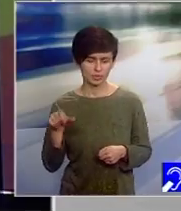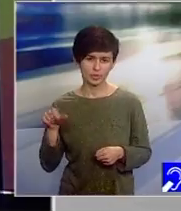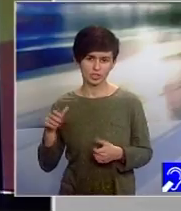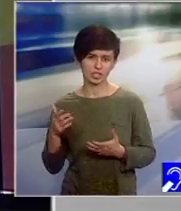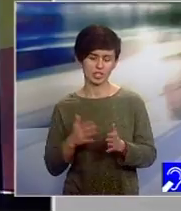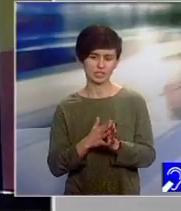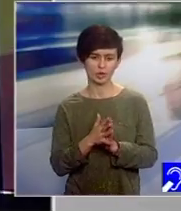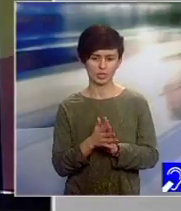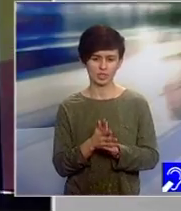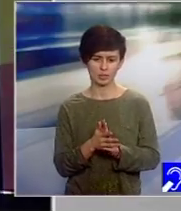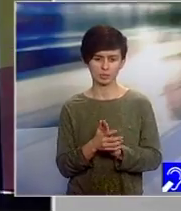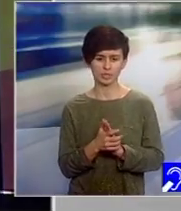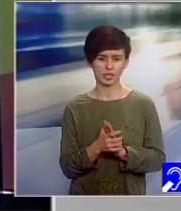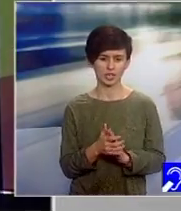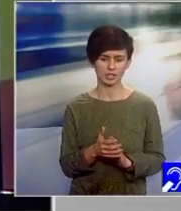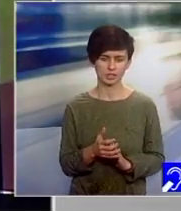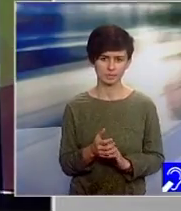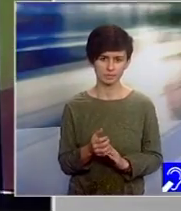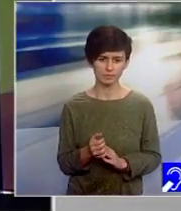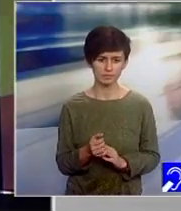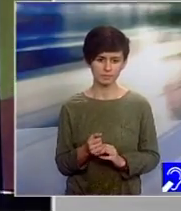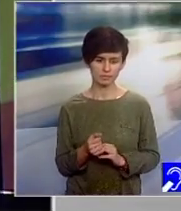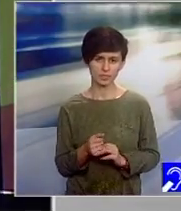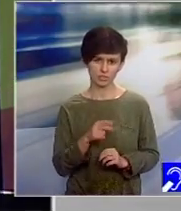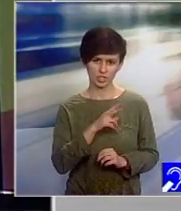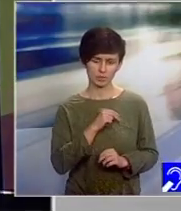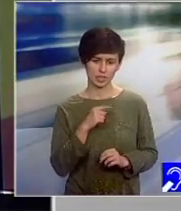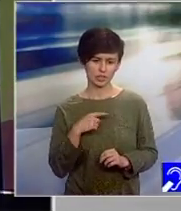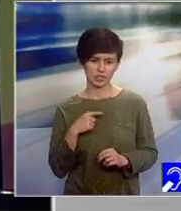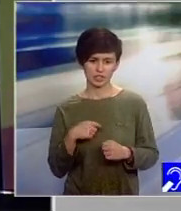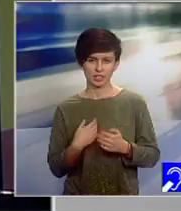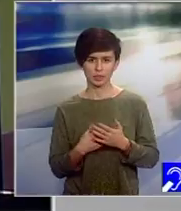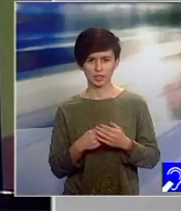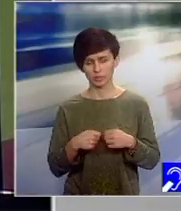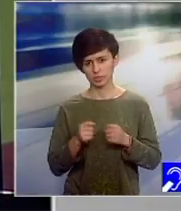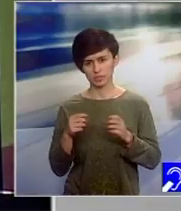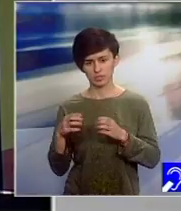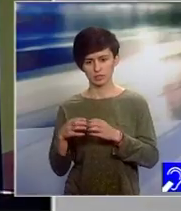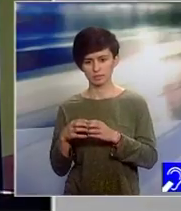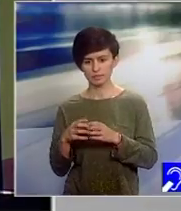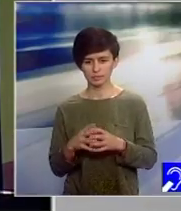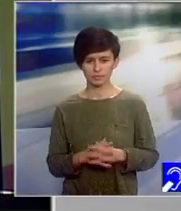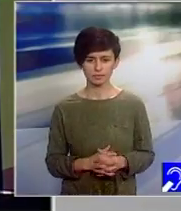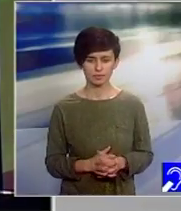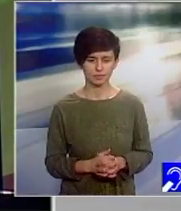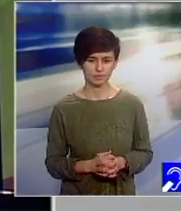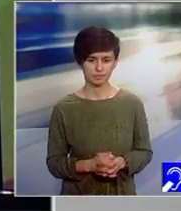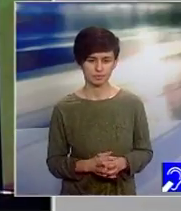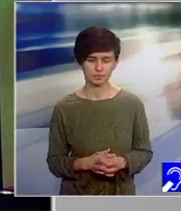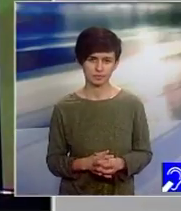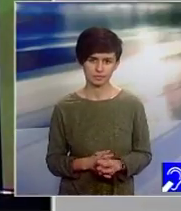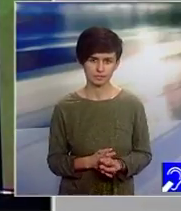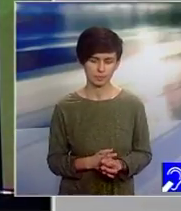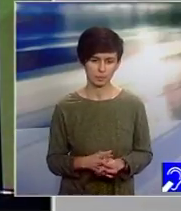în adevăratul sens al cuvântului și meritul este a întregii echipe. Întregii echipe că s-a realizat